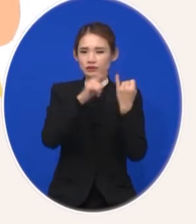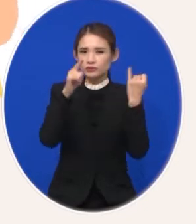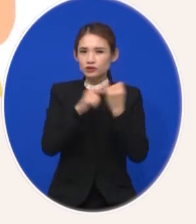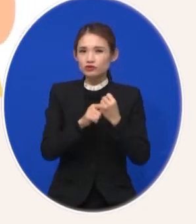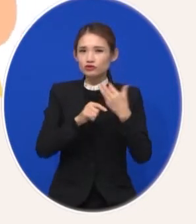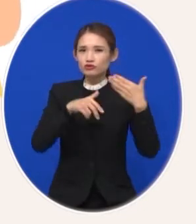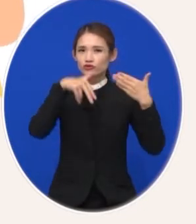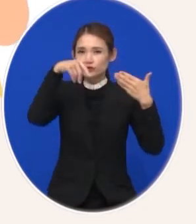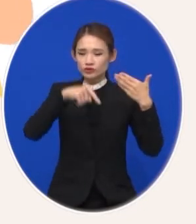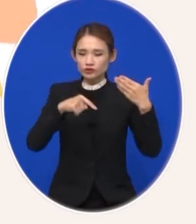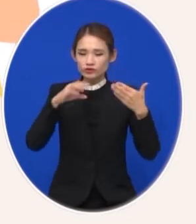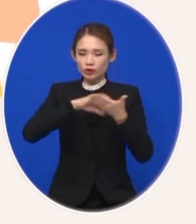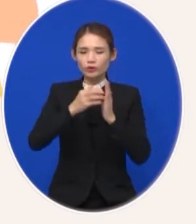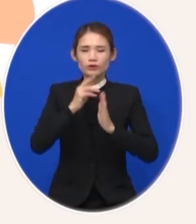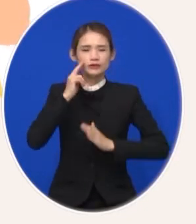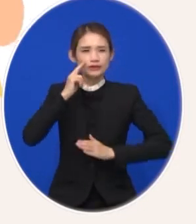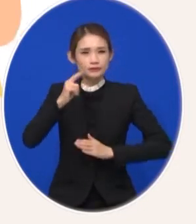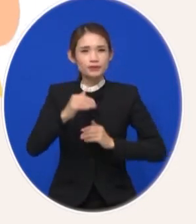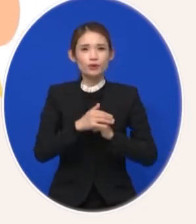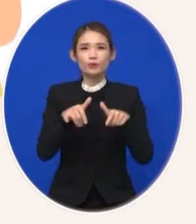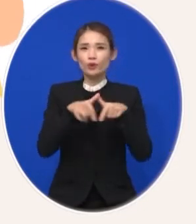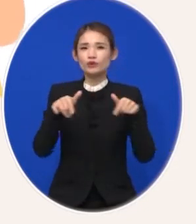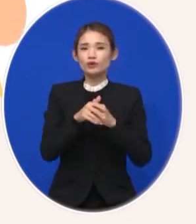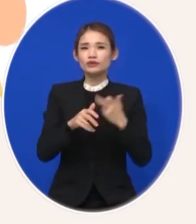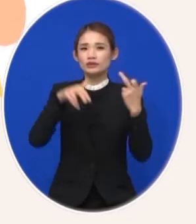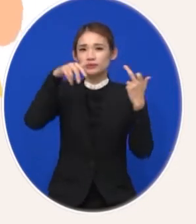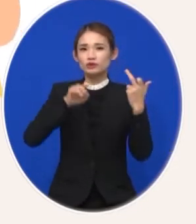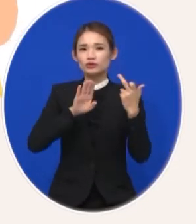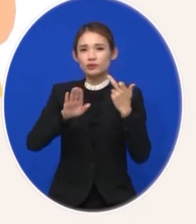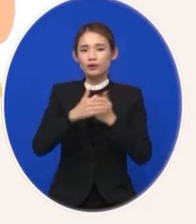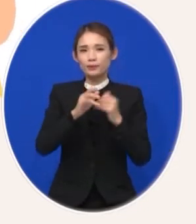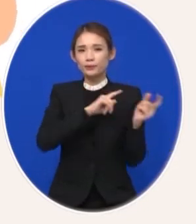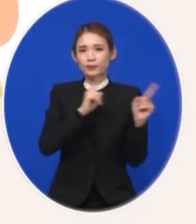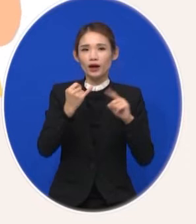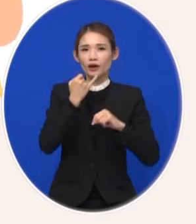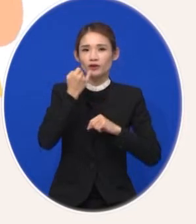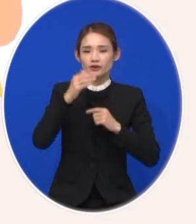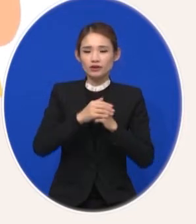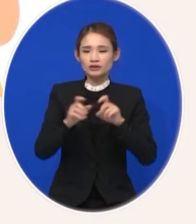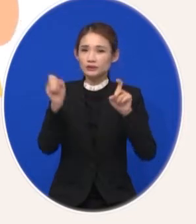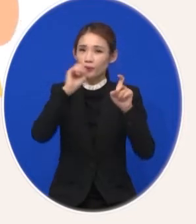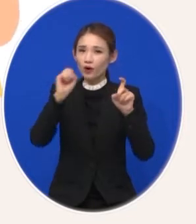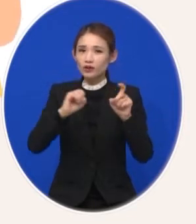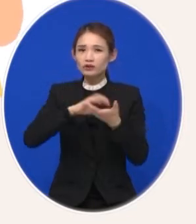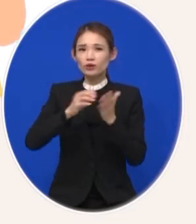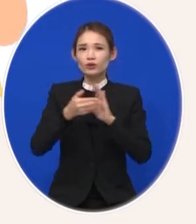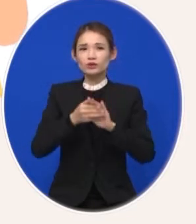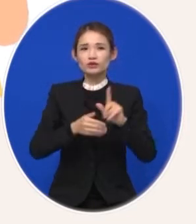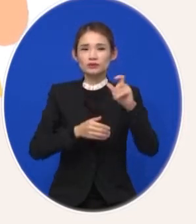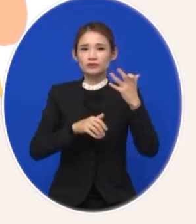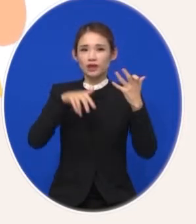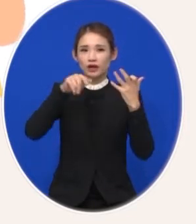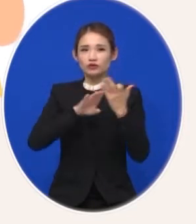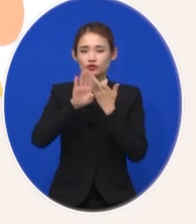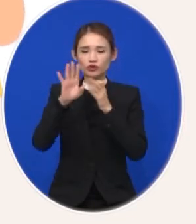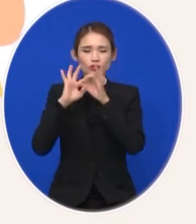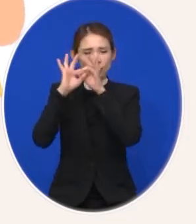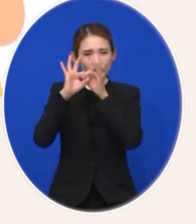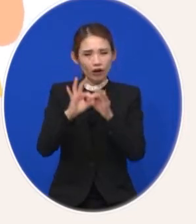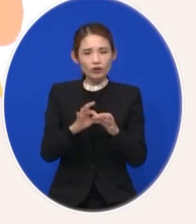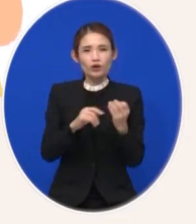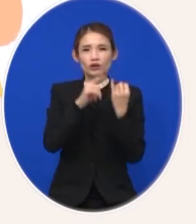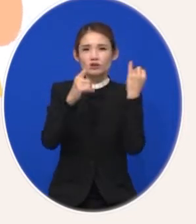심합니다. 그리고 보통 12주가 지나면 호전이 되지만 10% 정도는 14주가 지나서도 지속될 수